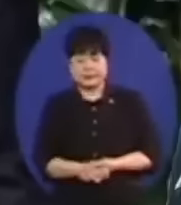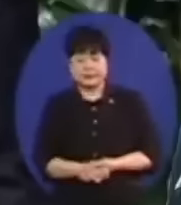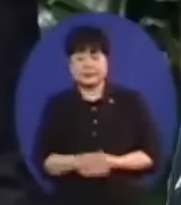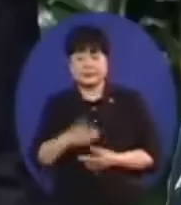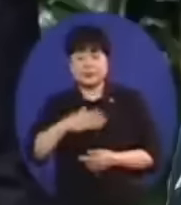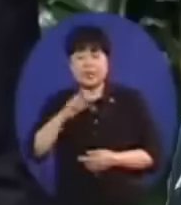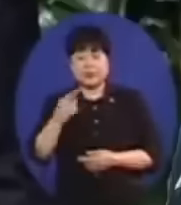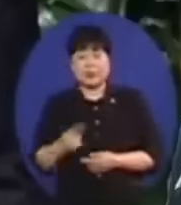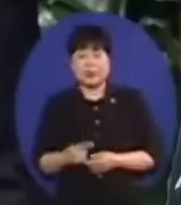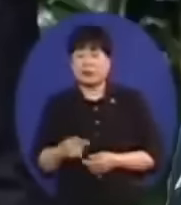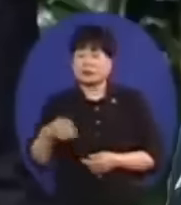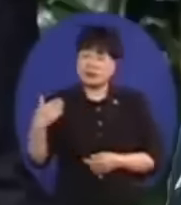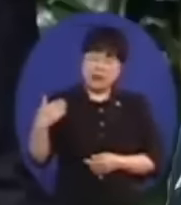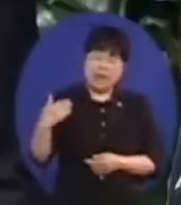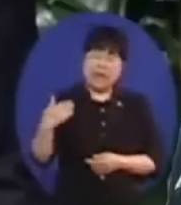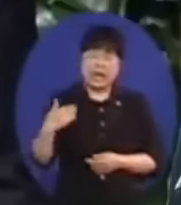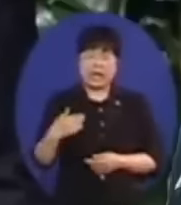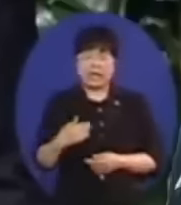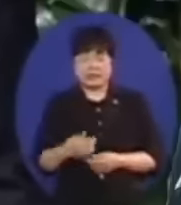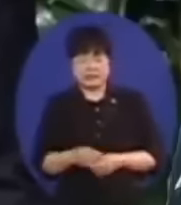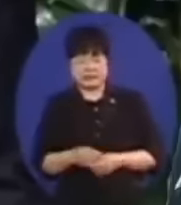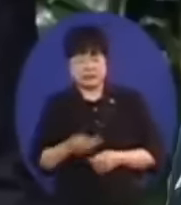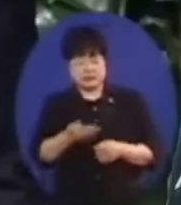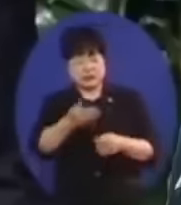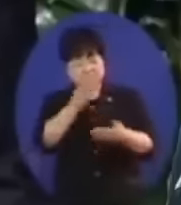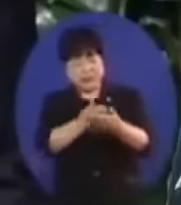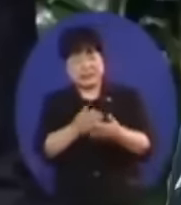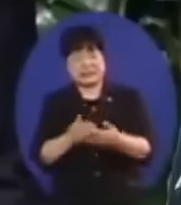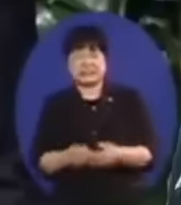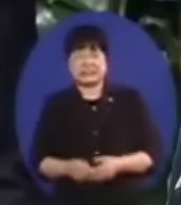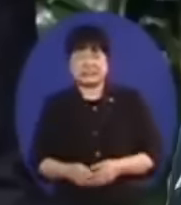나도 믿자야 본전이다.